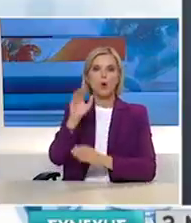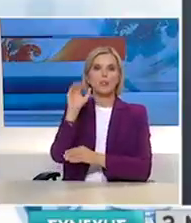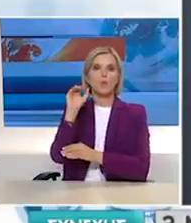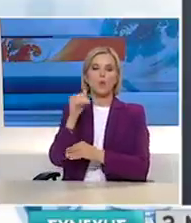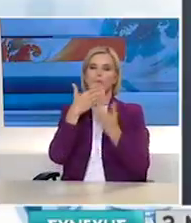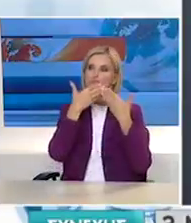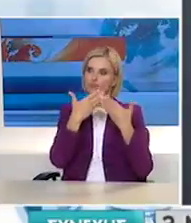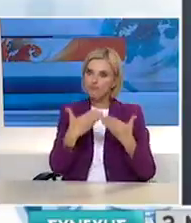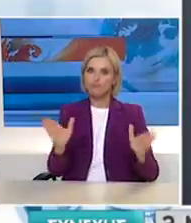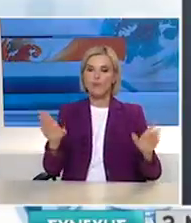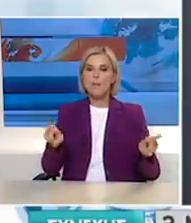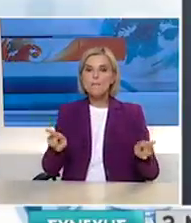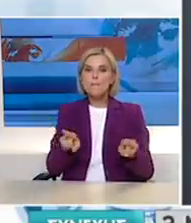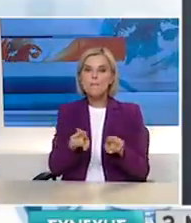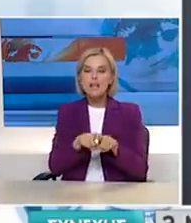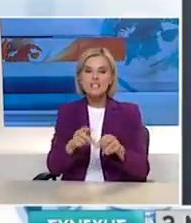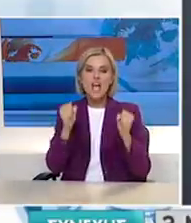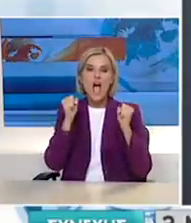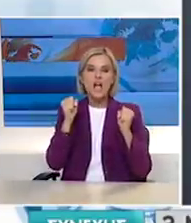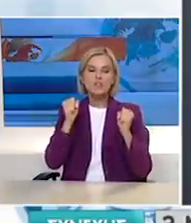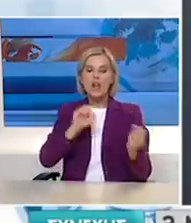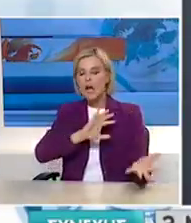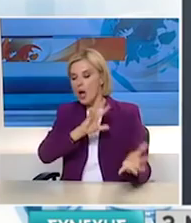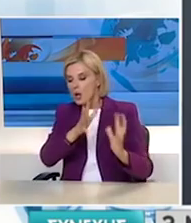με όρους απόλυτης ασφάλισης για το γενικό πληθυσμό της πατρίδας μας.